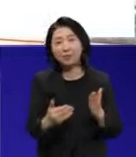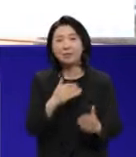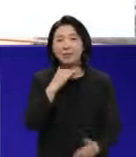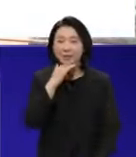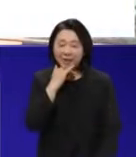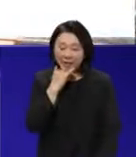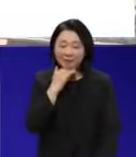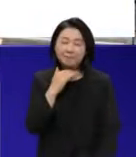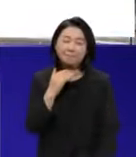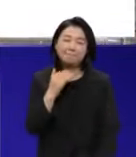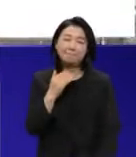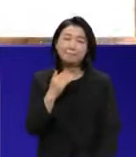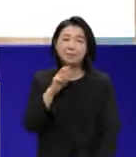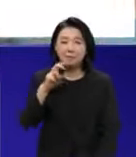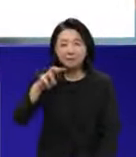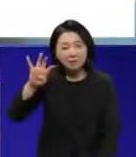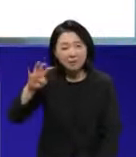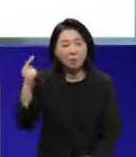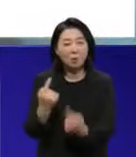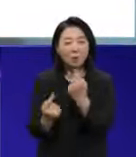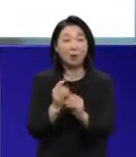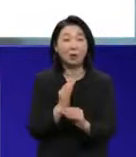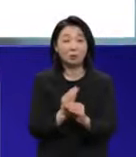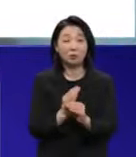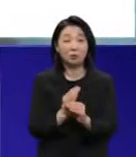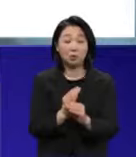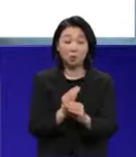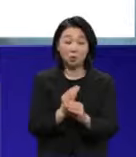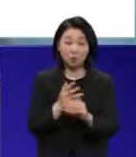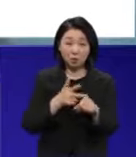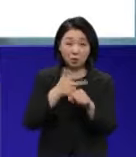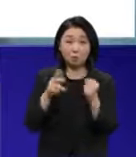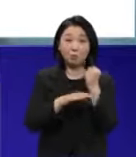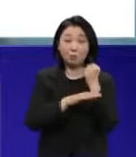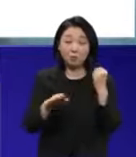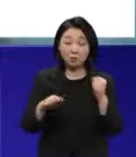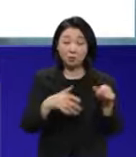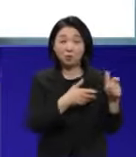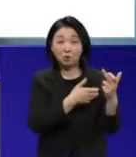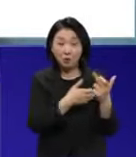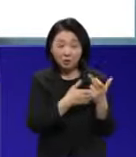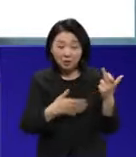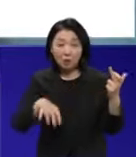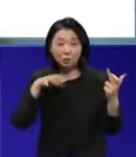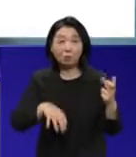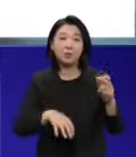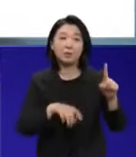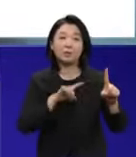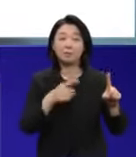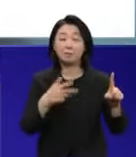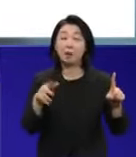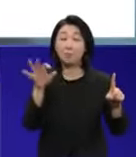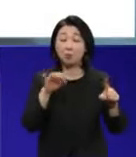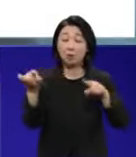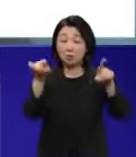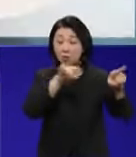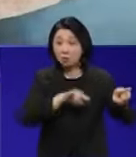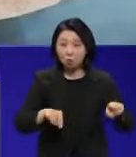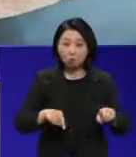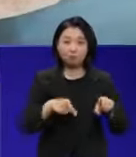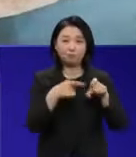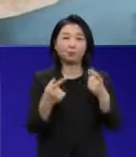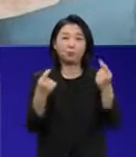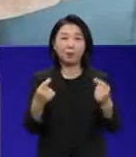연령층의 유권자들이 찾고 있습니다. 오전 7시 기준 강원 지역 투표율은 1.8%로 전국 투표율과